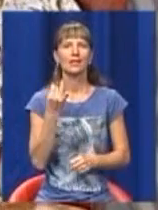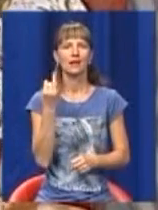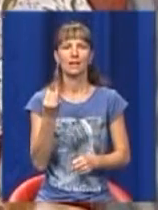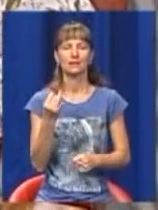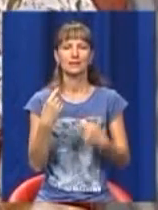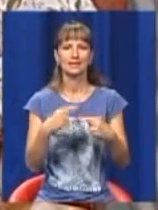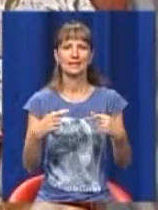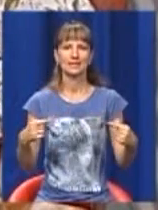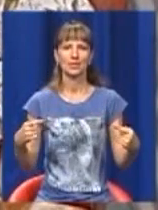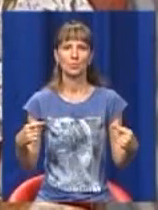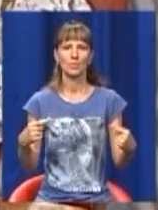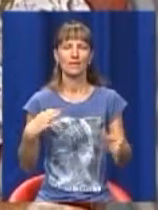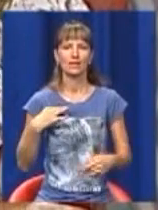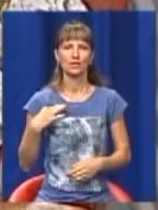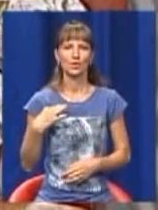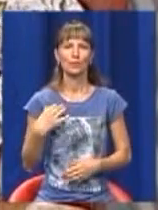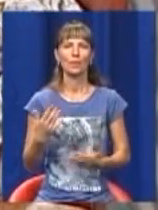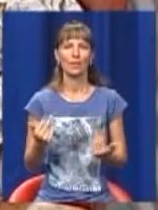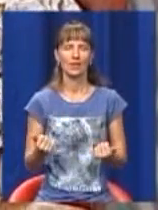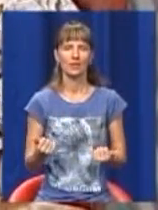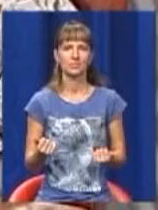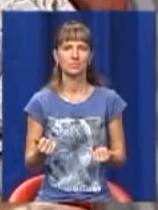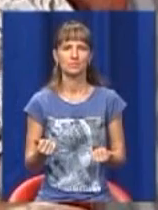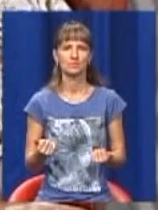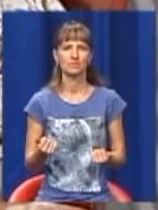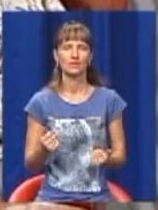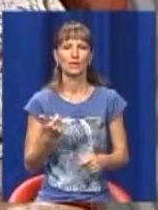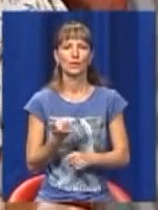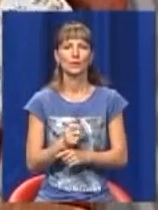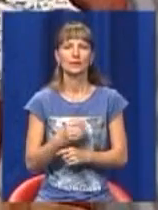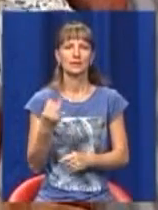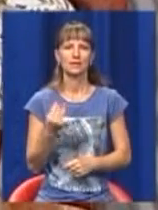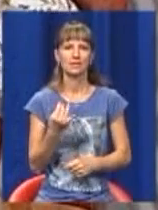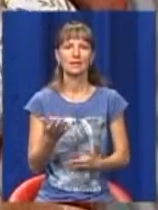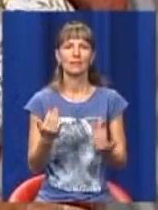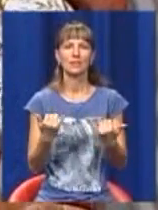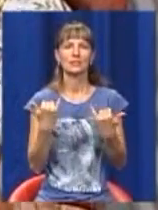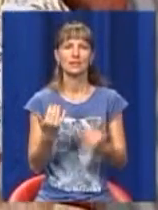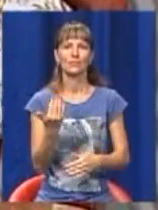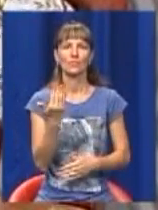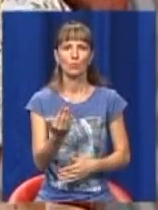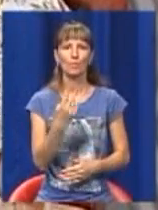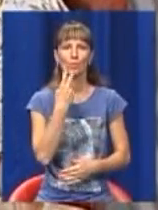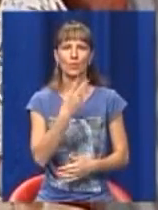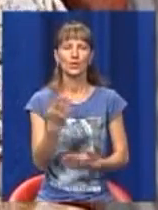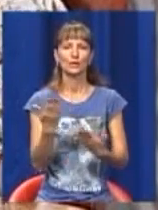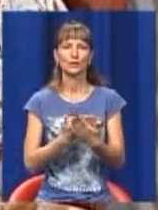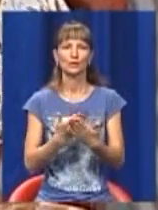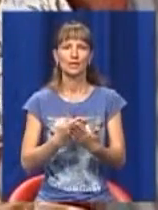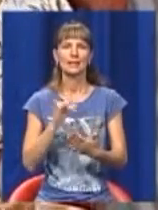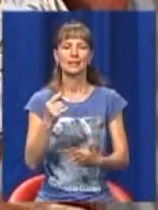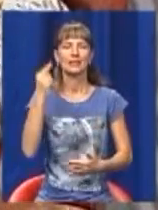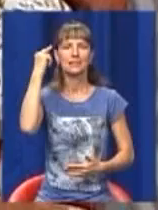цікавитися різними речами. Так. Да. Так, дуже-дуже добре. Давайте зараз з вами подивимося сюжет